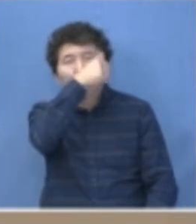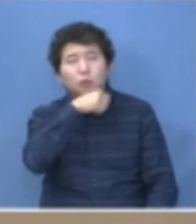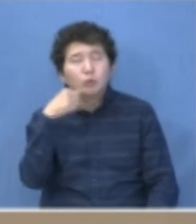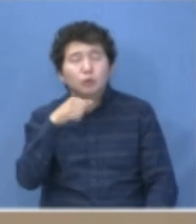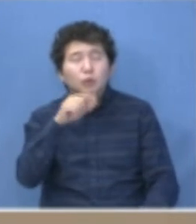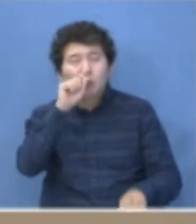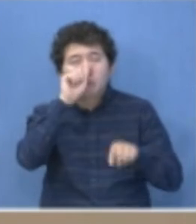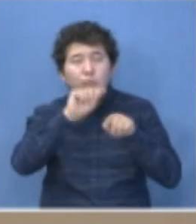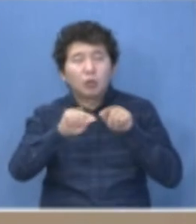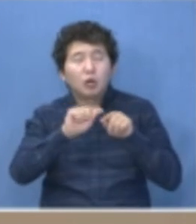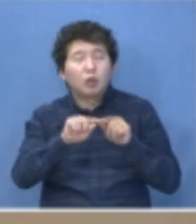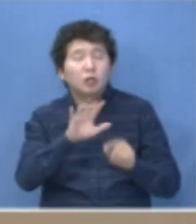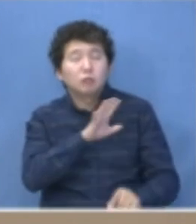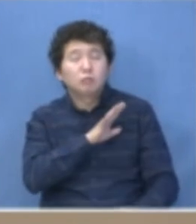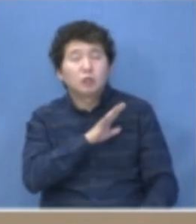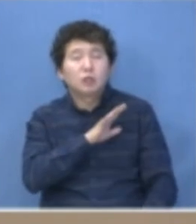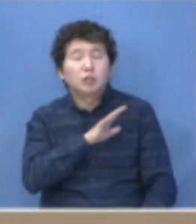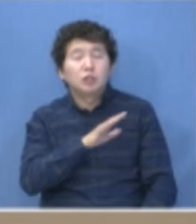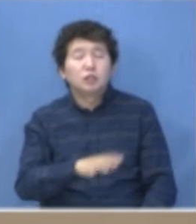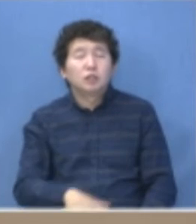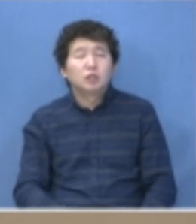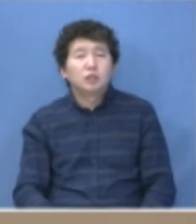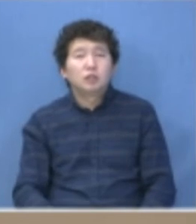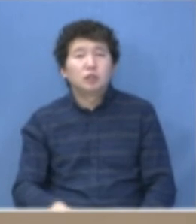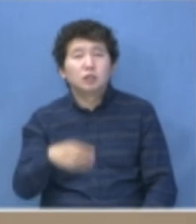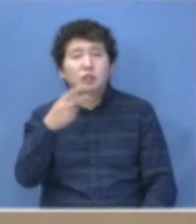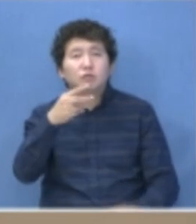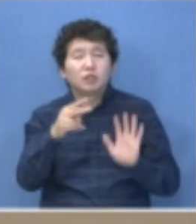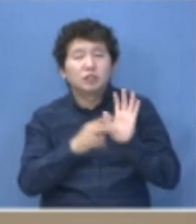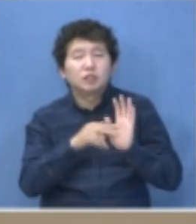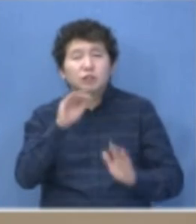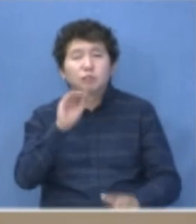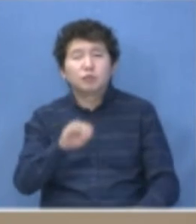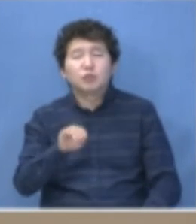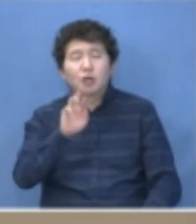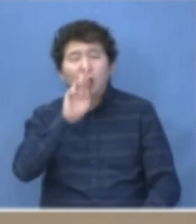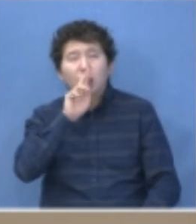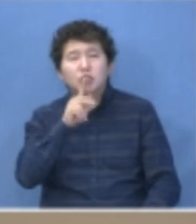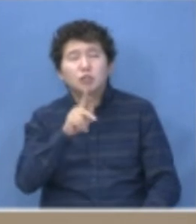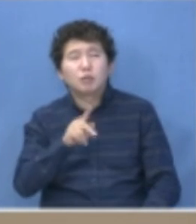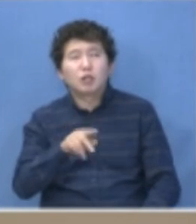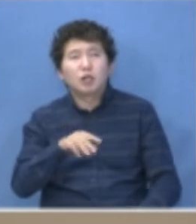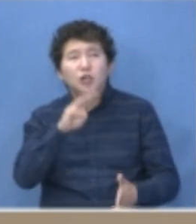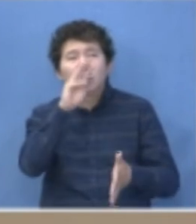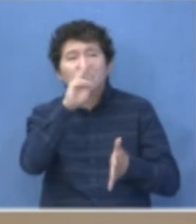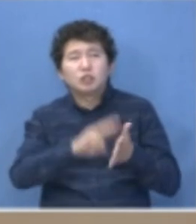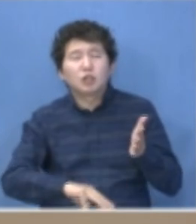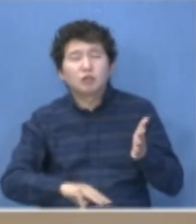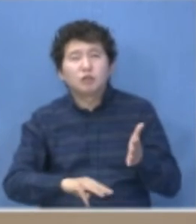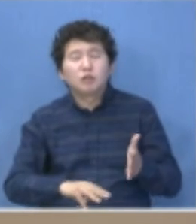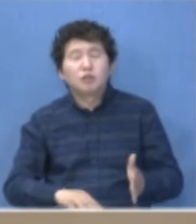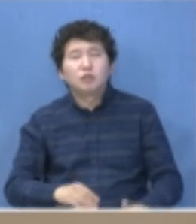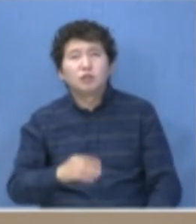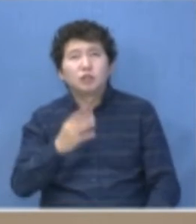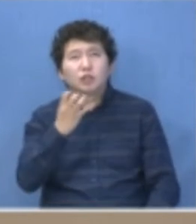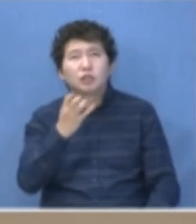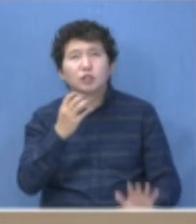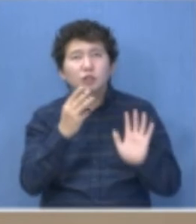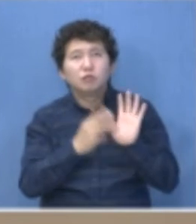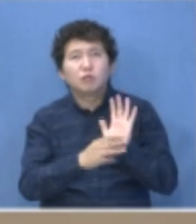за отчетный период экспертами филиала фонда выявлено 27 тысяч дефектов. С учетом штрафов сумма составила